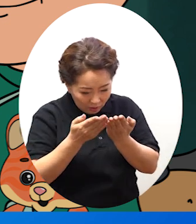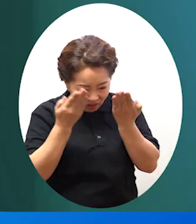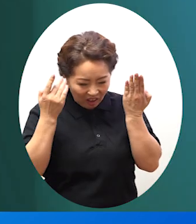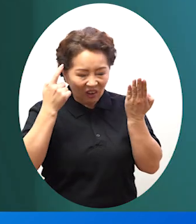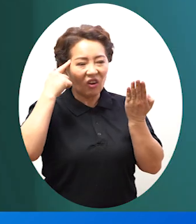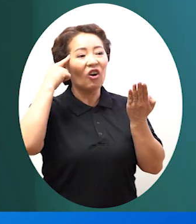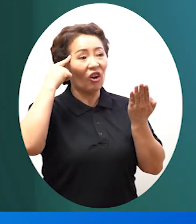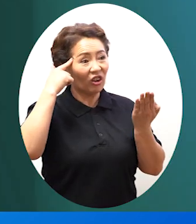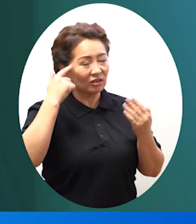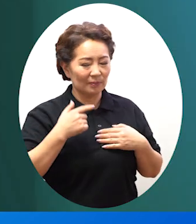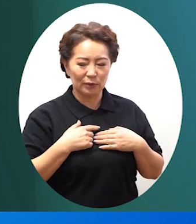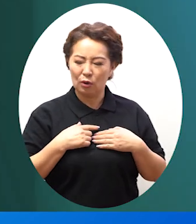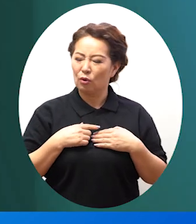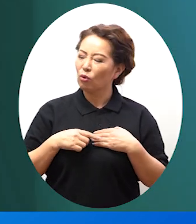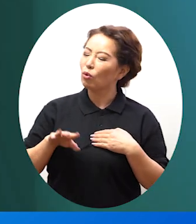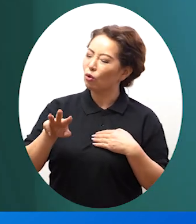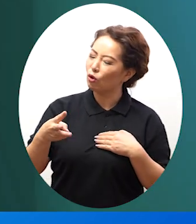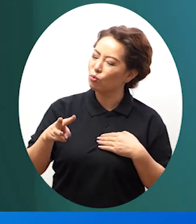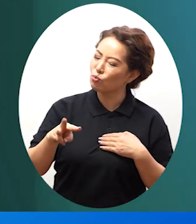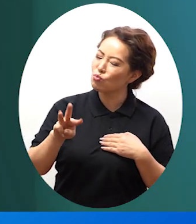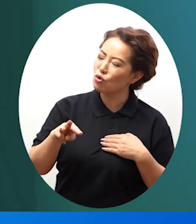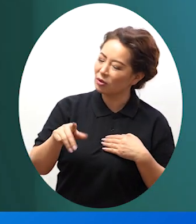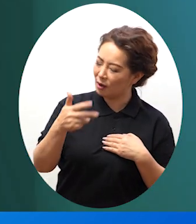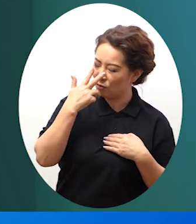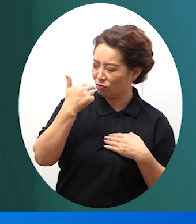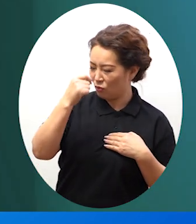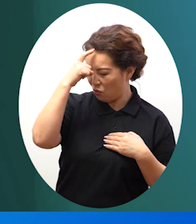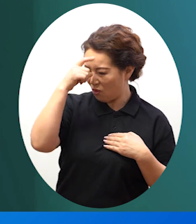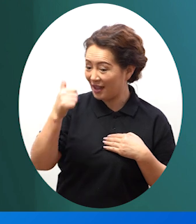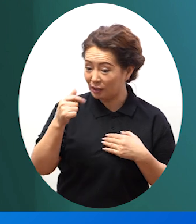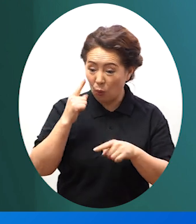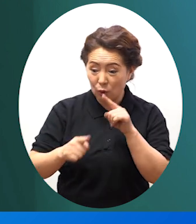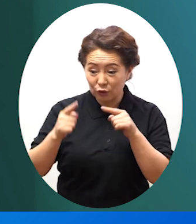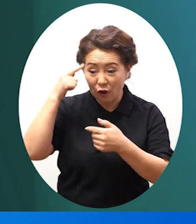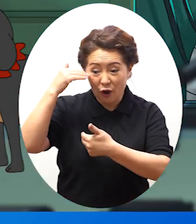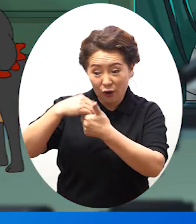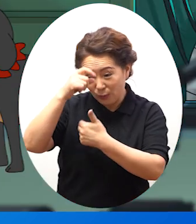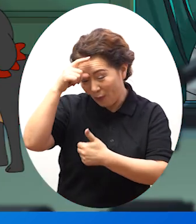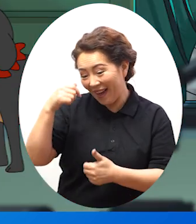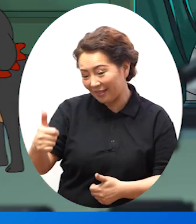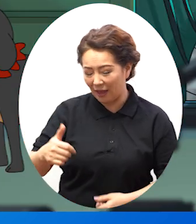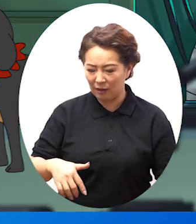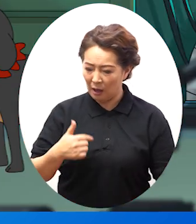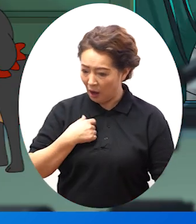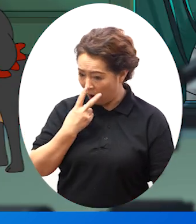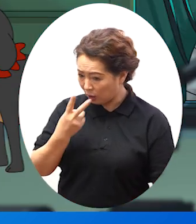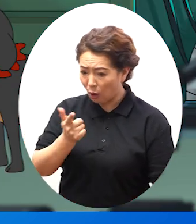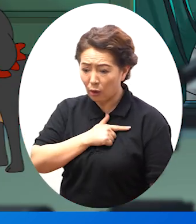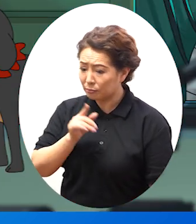сурсан. Мөнх маань их ухаалаг, юмыг хурдан ойлгодог мундаг хүүхэд шүү. Ахан дүүдээ